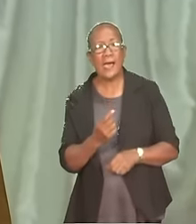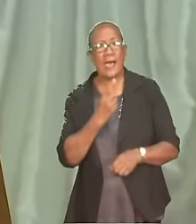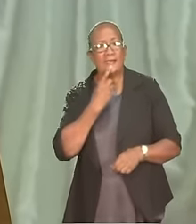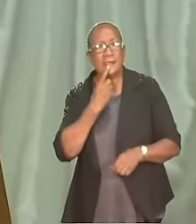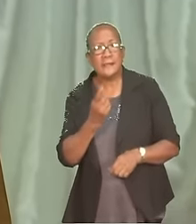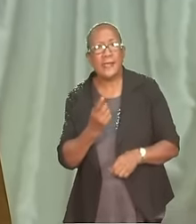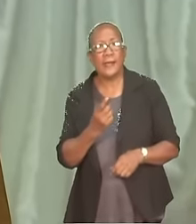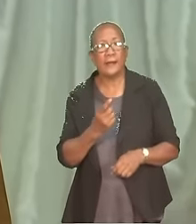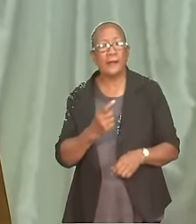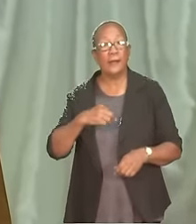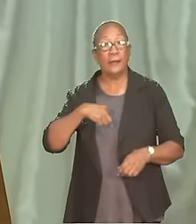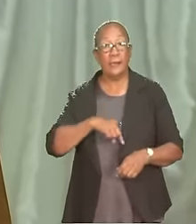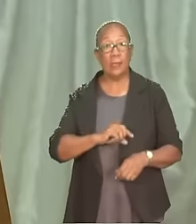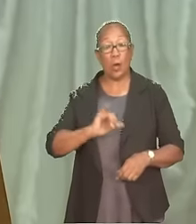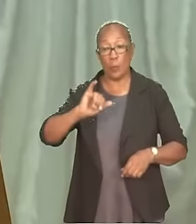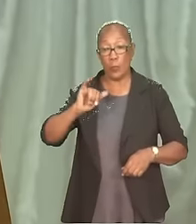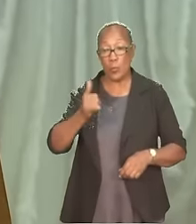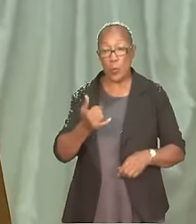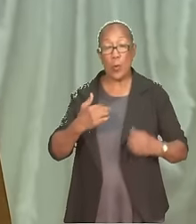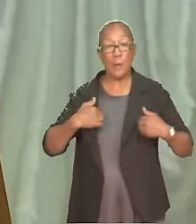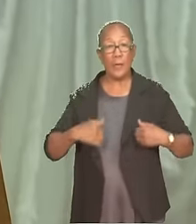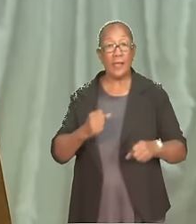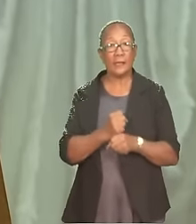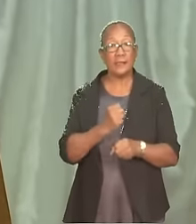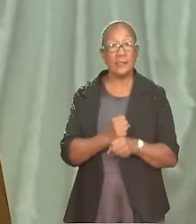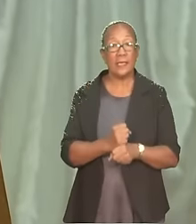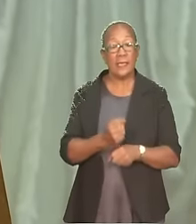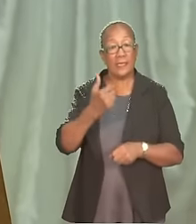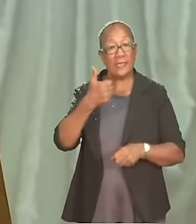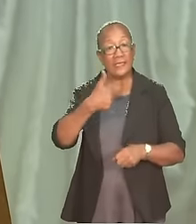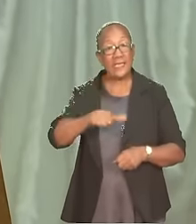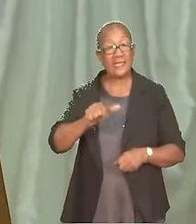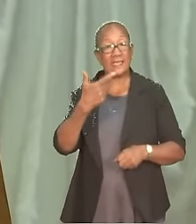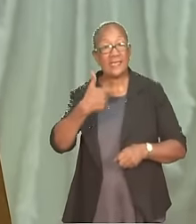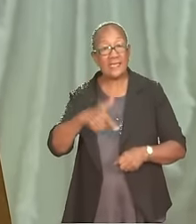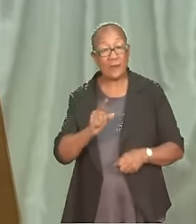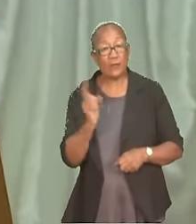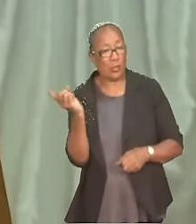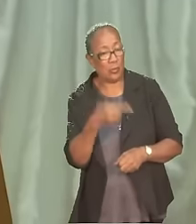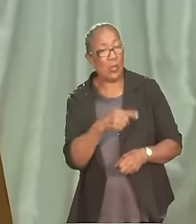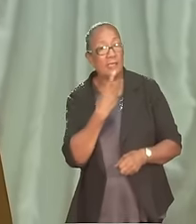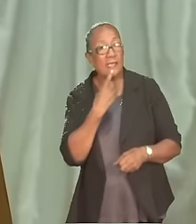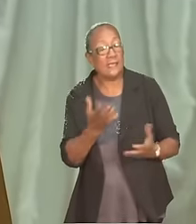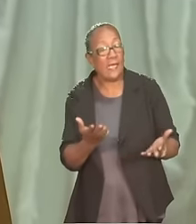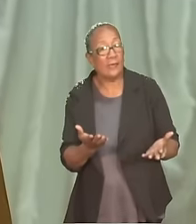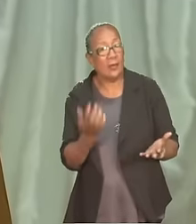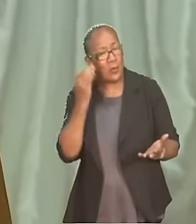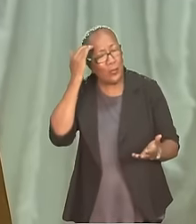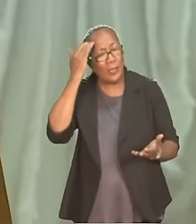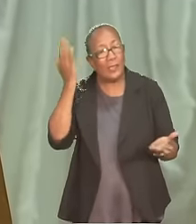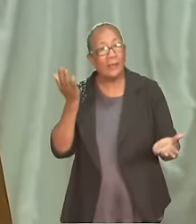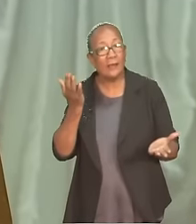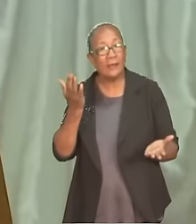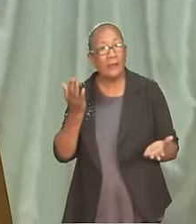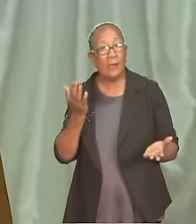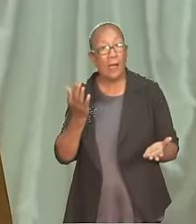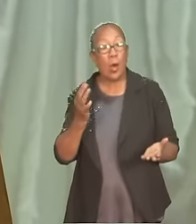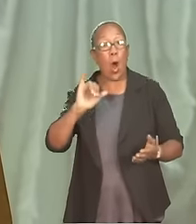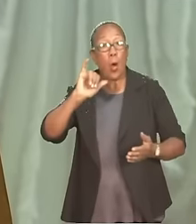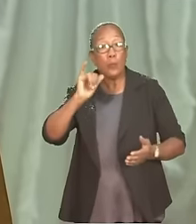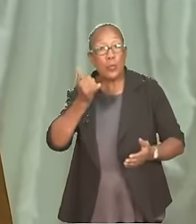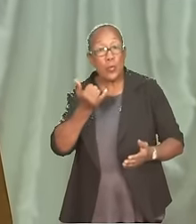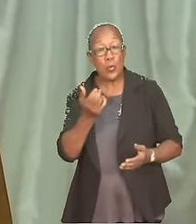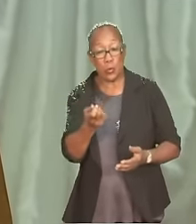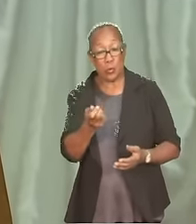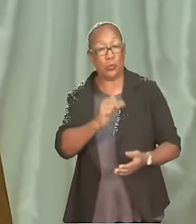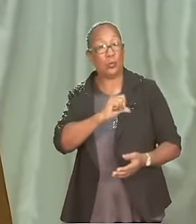gaan weer ambtenaren in dienst nemen en weer brengen naar 60.000, 70.000, laten ze dat gaan zeggen. Als ze weer schuld gaan nemen om ons